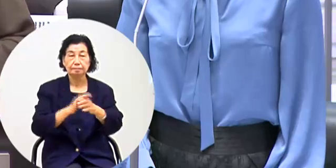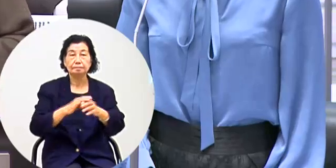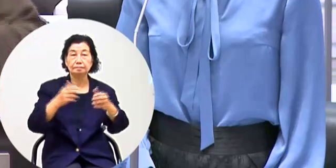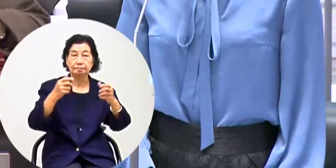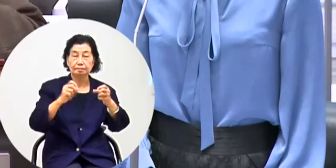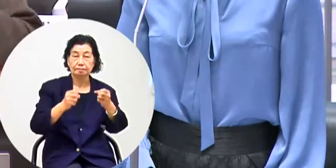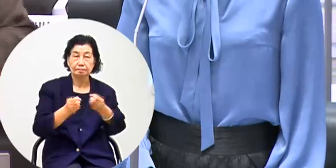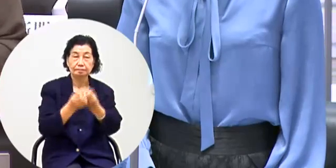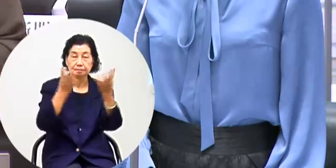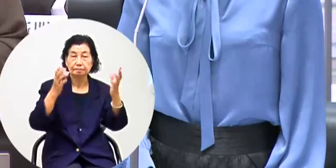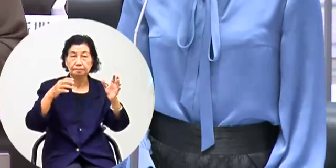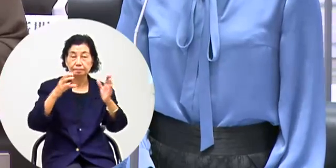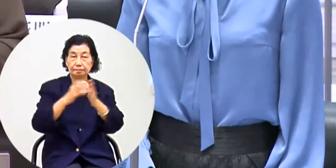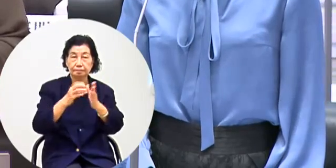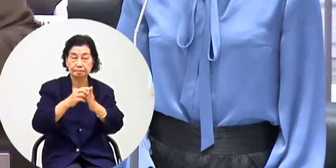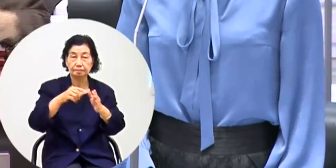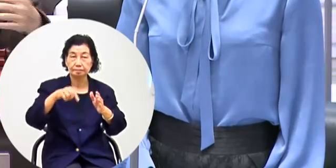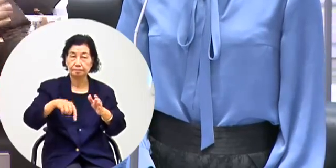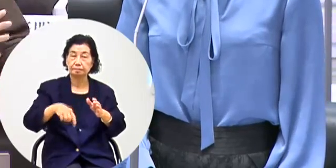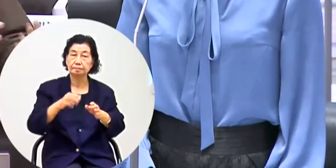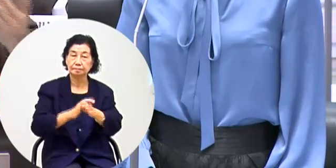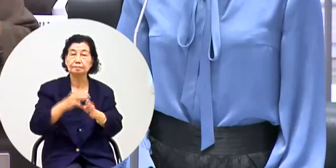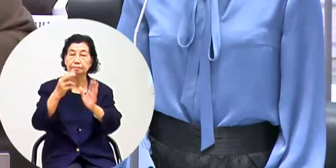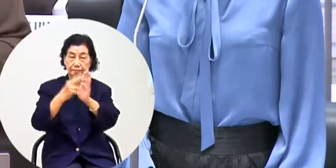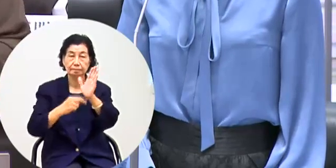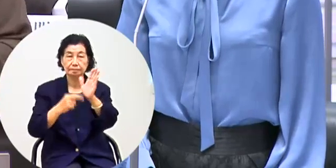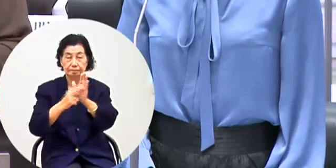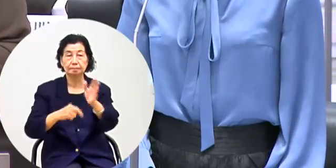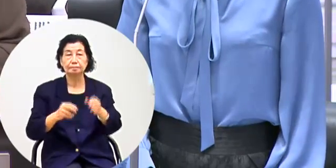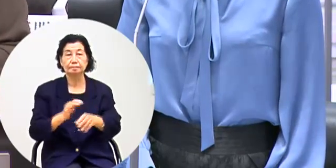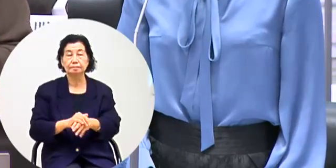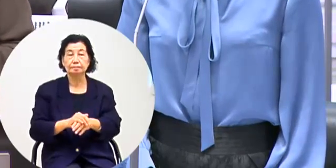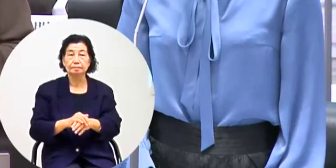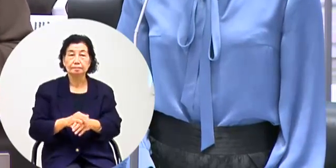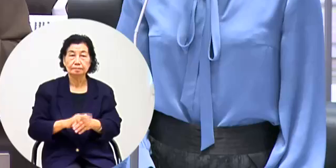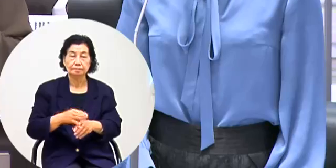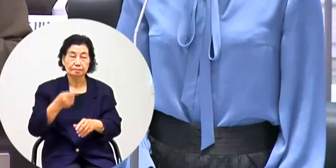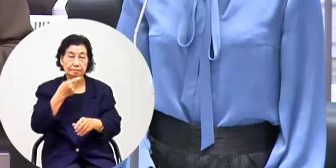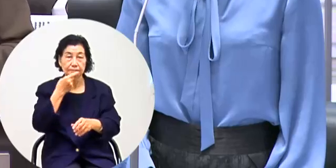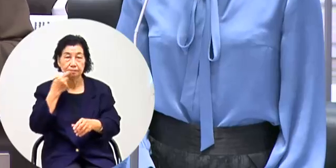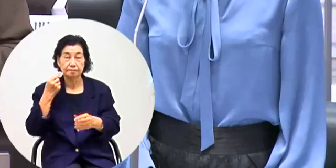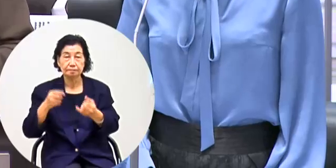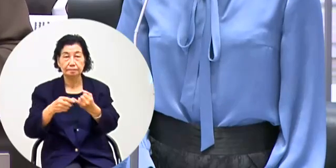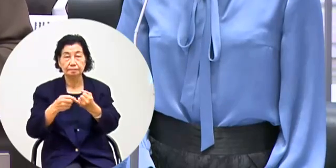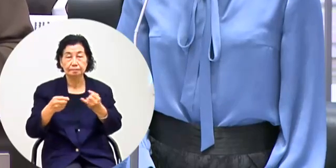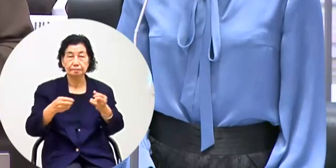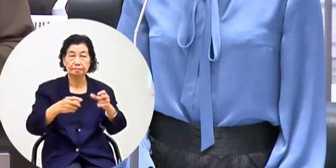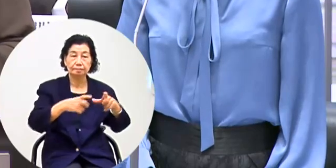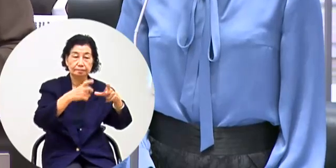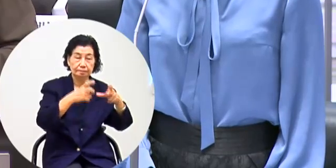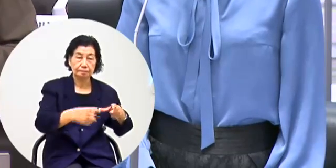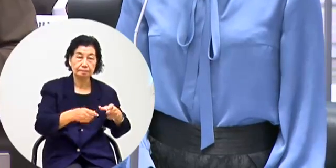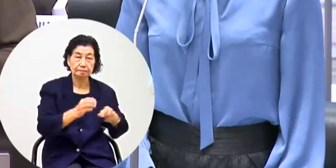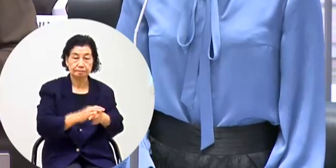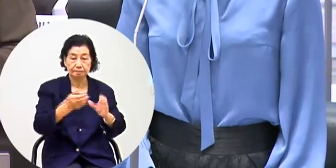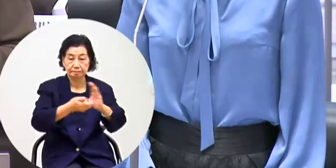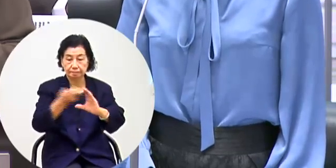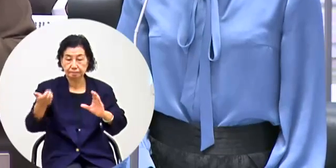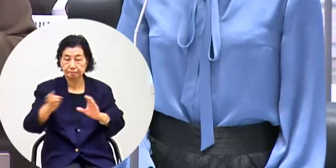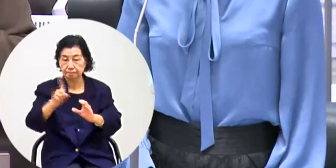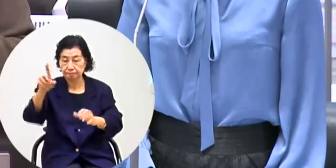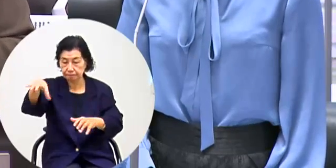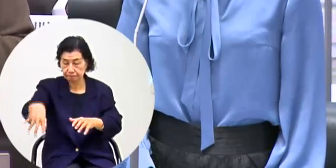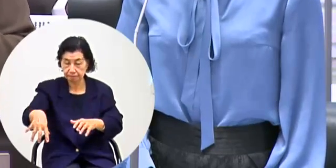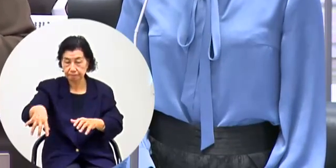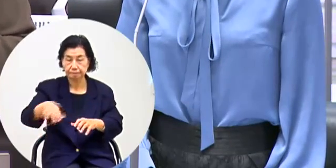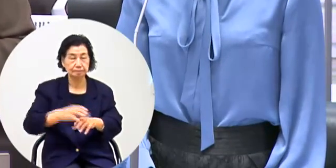觉他没有那个归属感，啊，伫倒位也唔是。我认为这个部分，我希望民政局哦，伫这个部分要